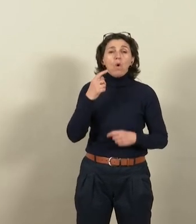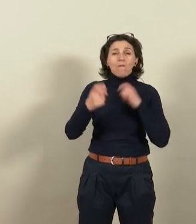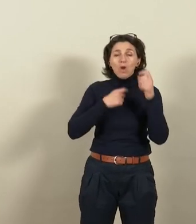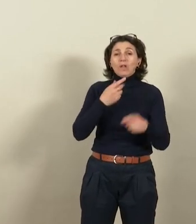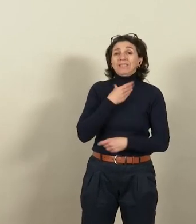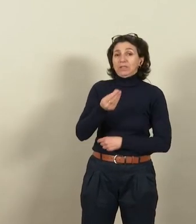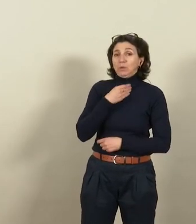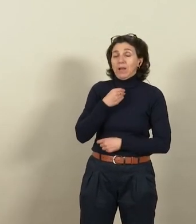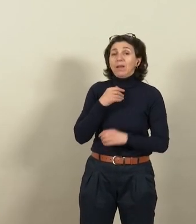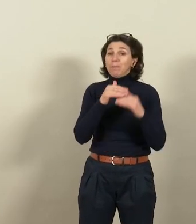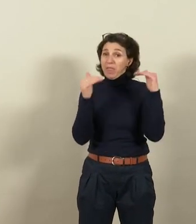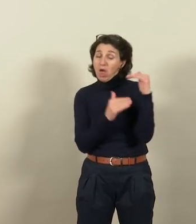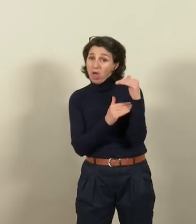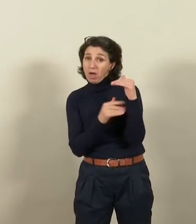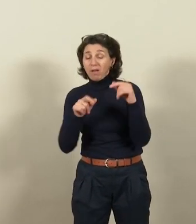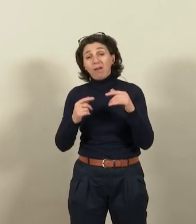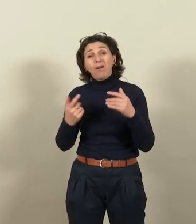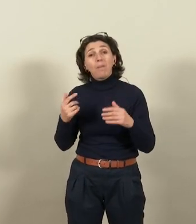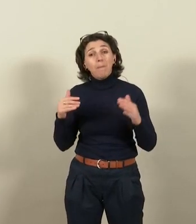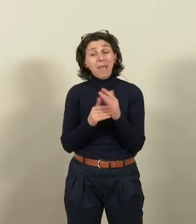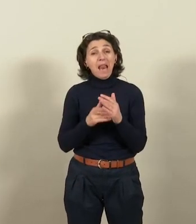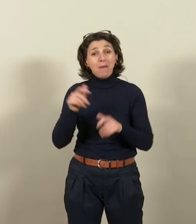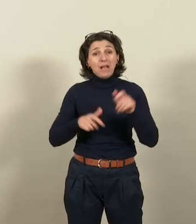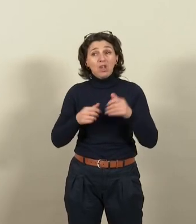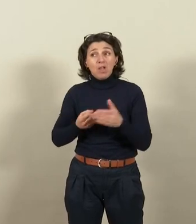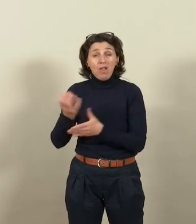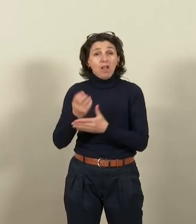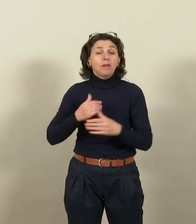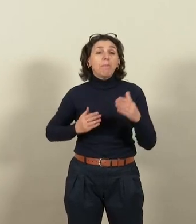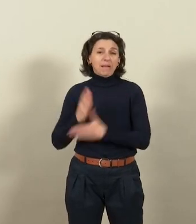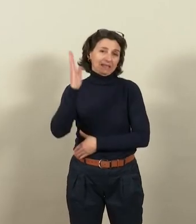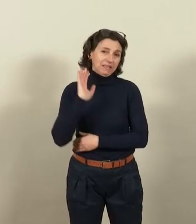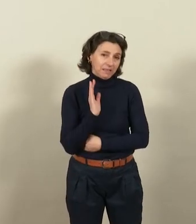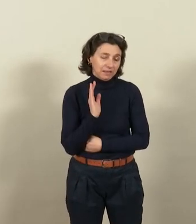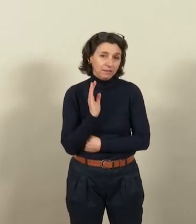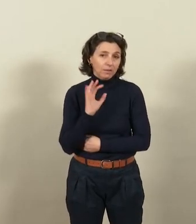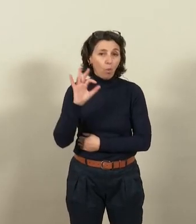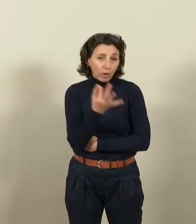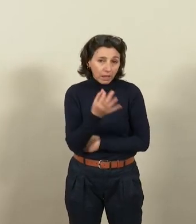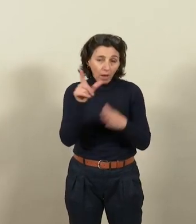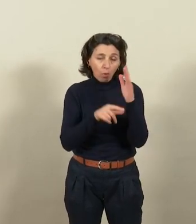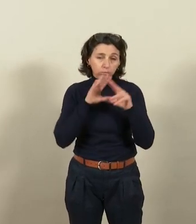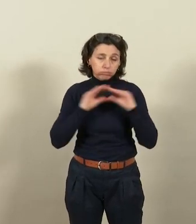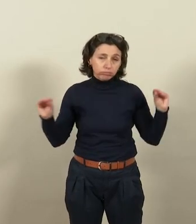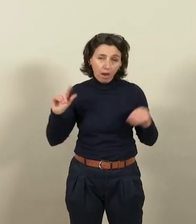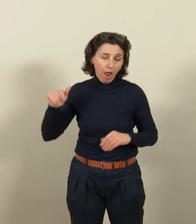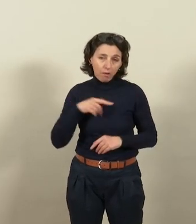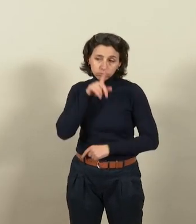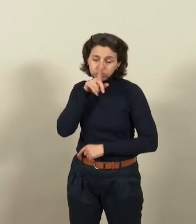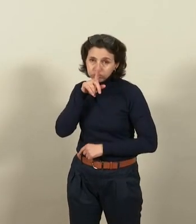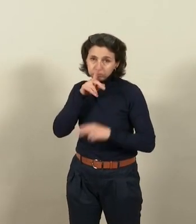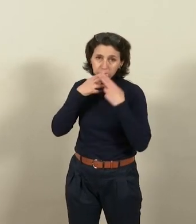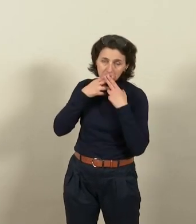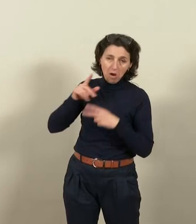dépassé le seil des 1 signalements alors oui l'omerta il y en avait et il y en a encore certaines